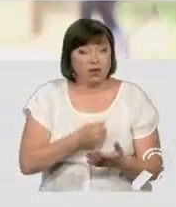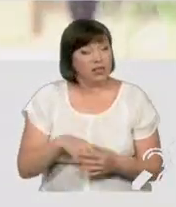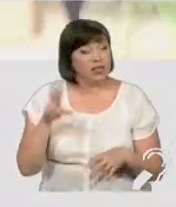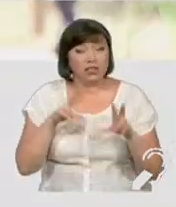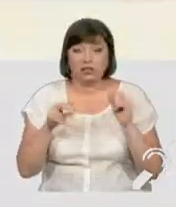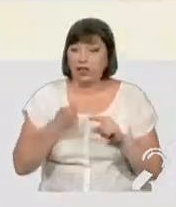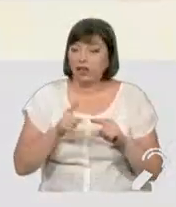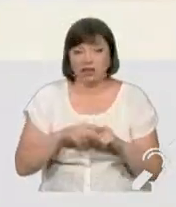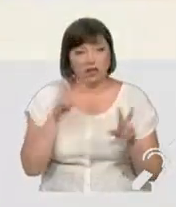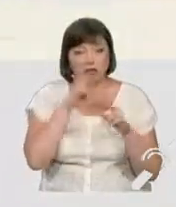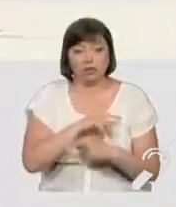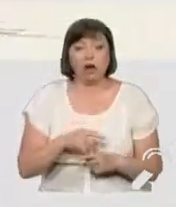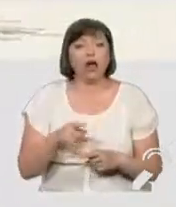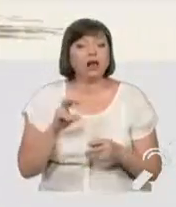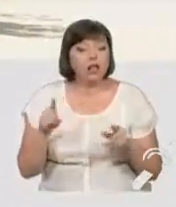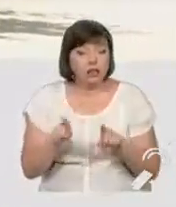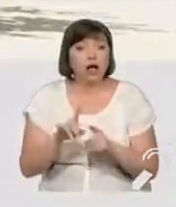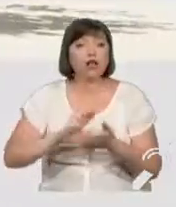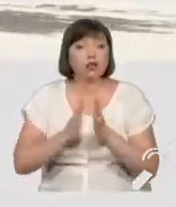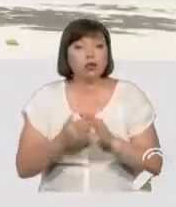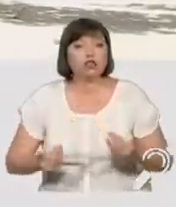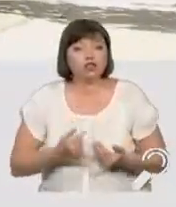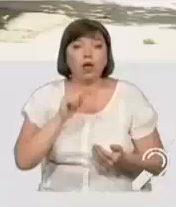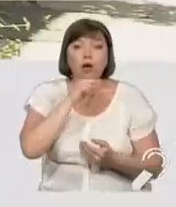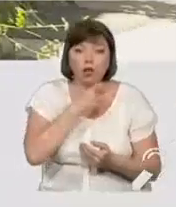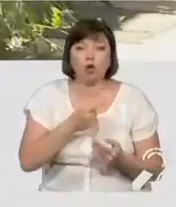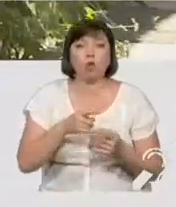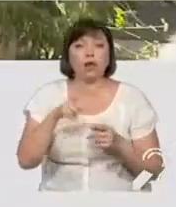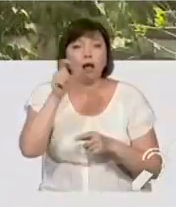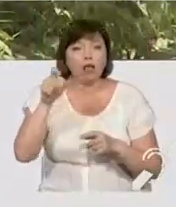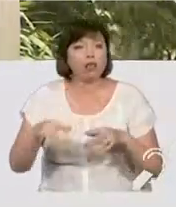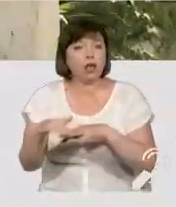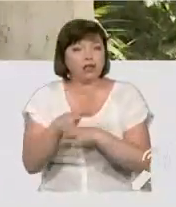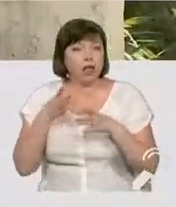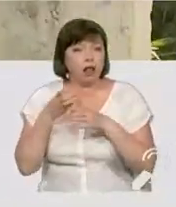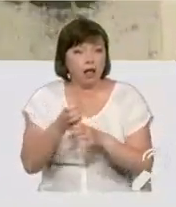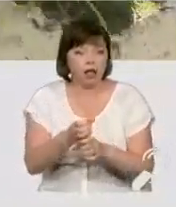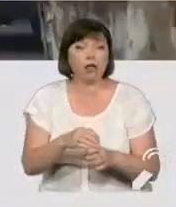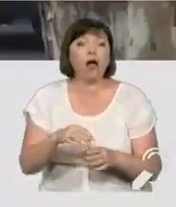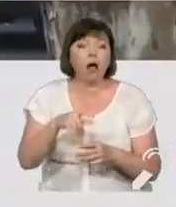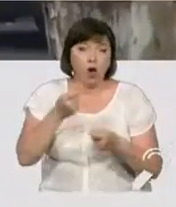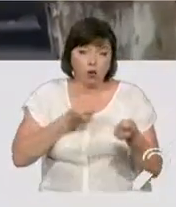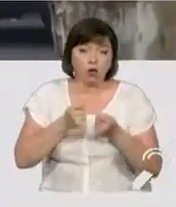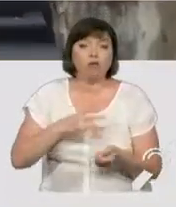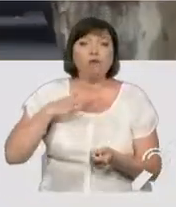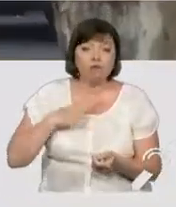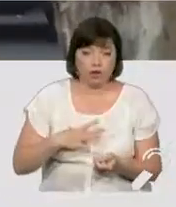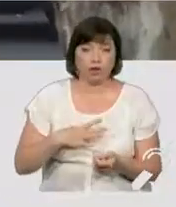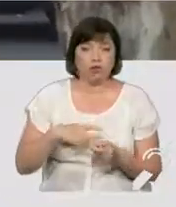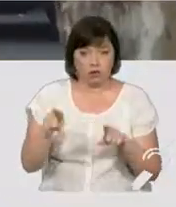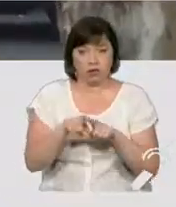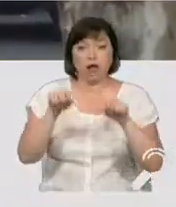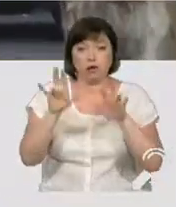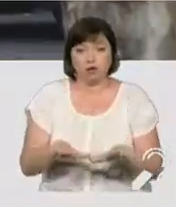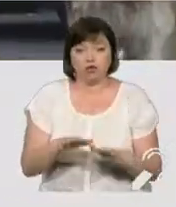считаю, это нереально. Realitățile economice și demografice din Republica Moldova au determinat autoritățile să iau o astfel